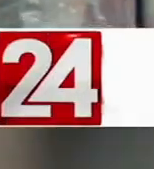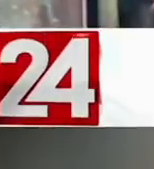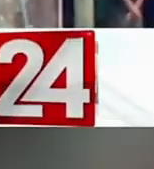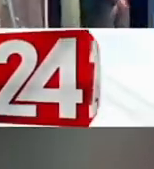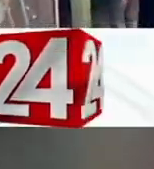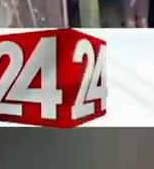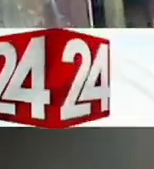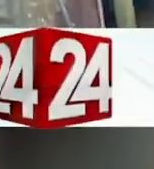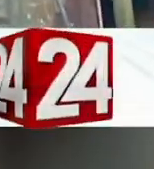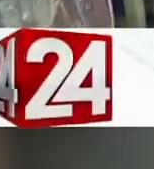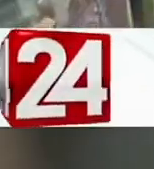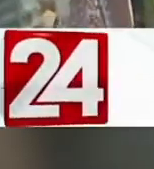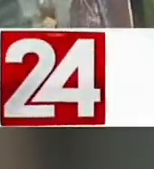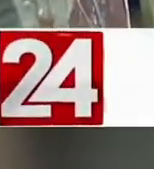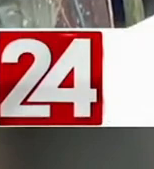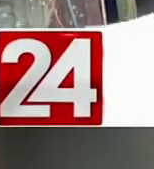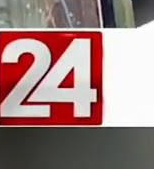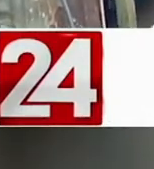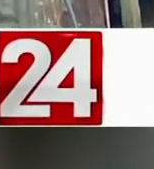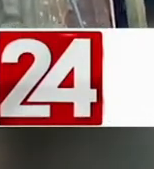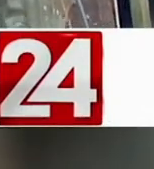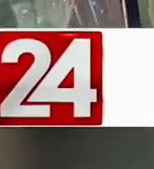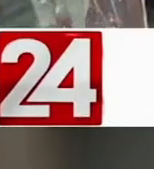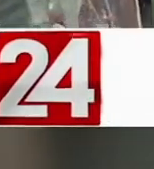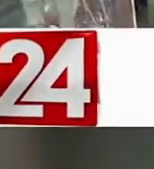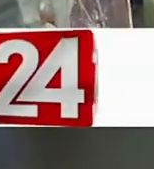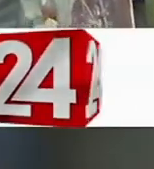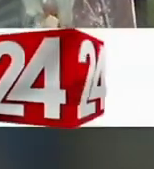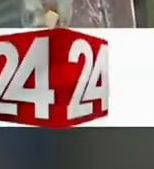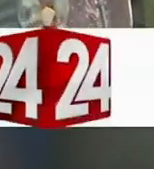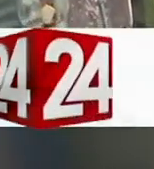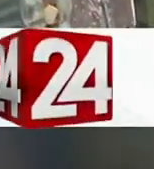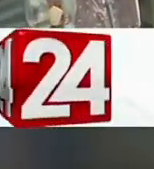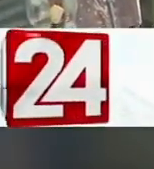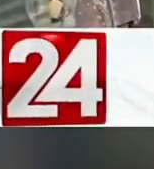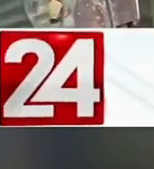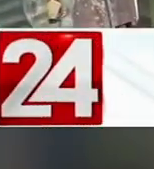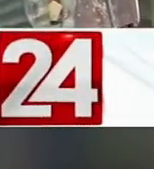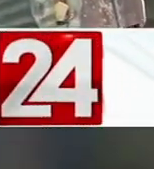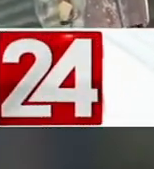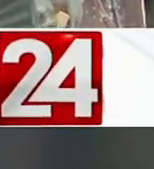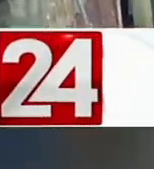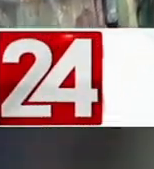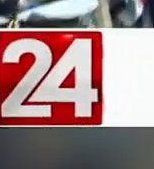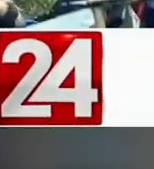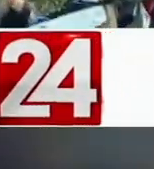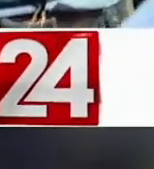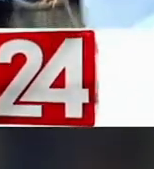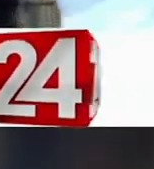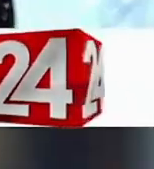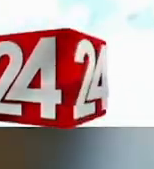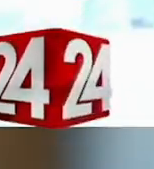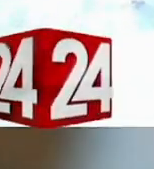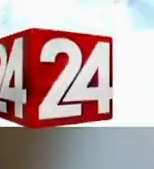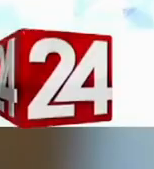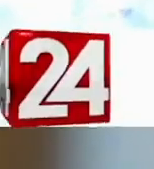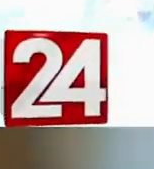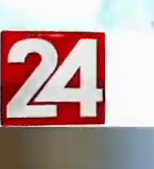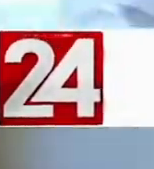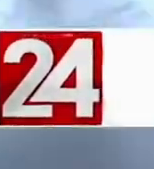Susunod, eksklusibo, na arestong miyembro umano ng NPA sa Davao de Oro ay sangkot pa daw sa iba pang mga